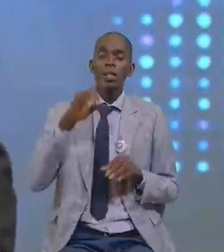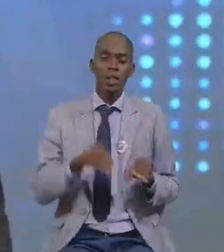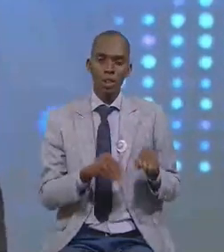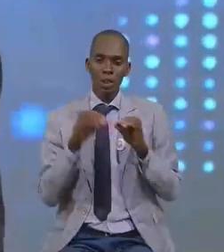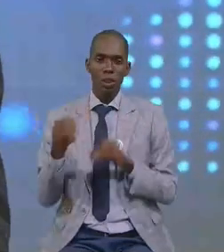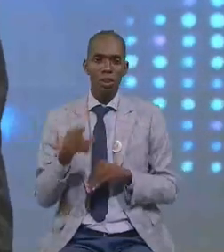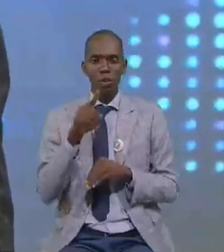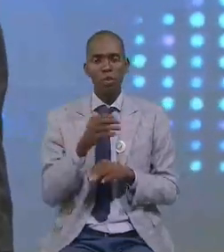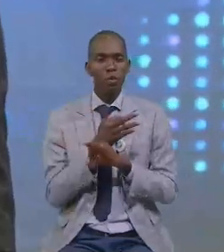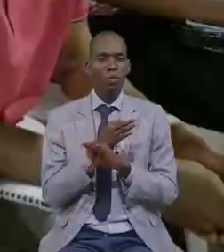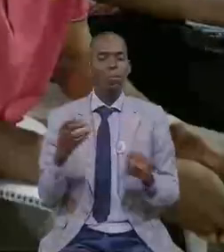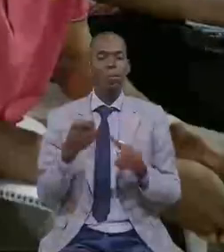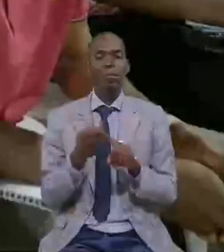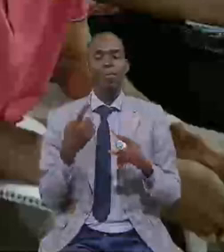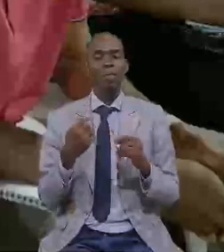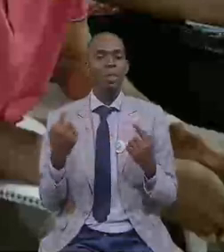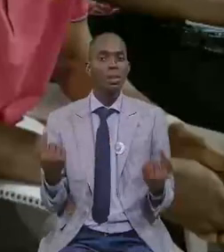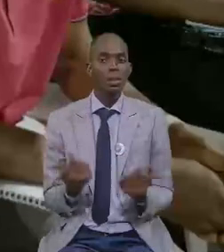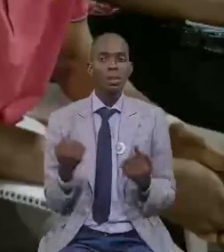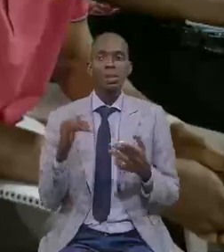affranchit des péchés